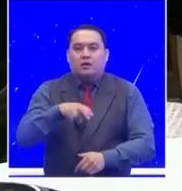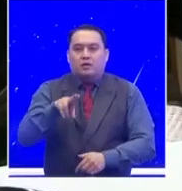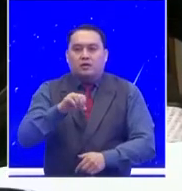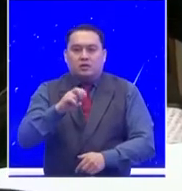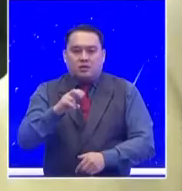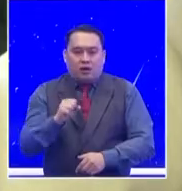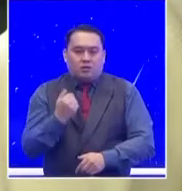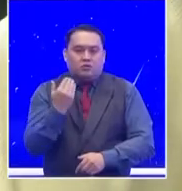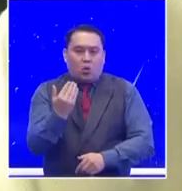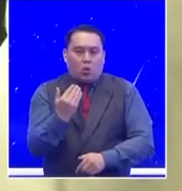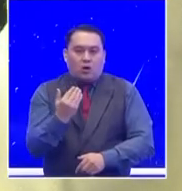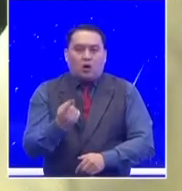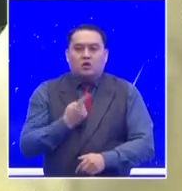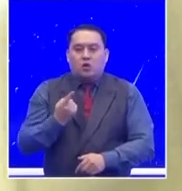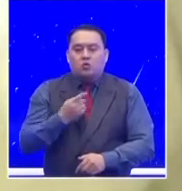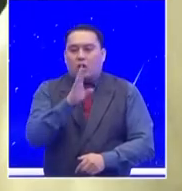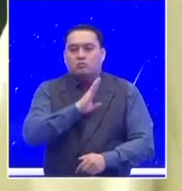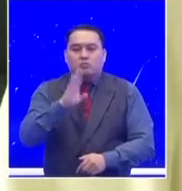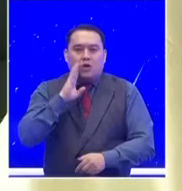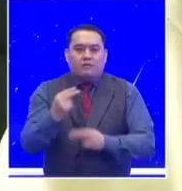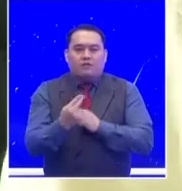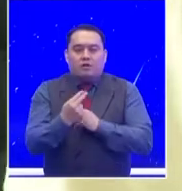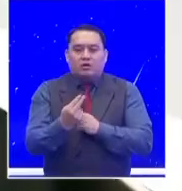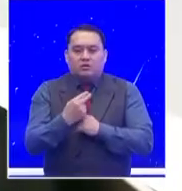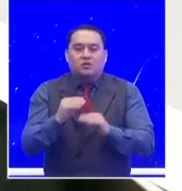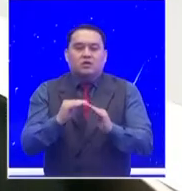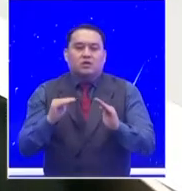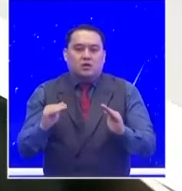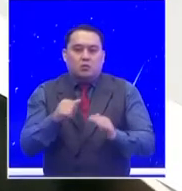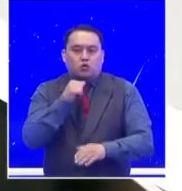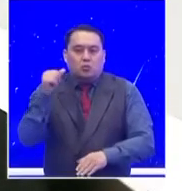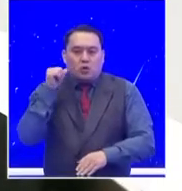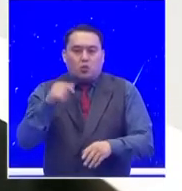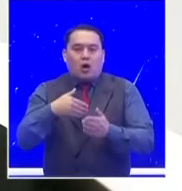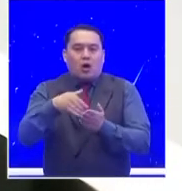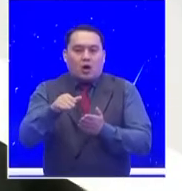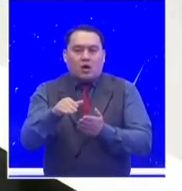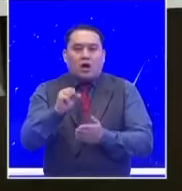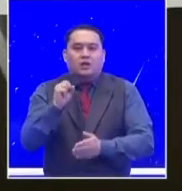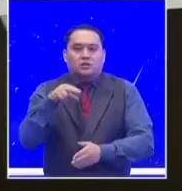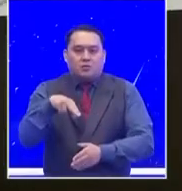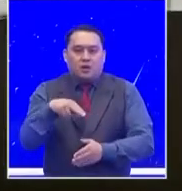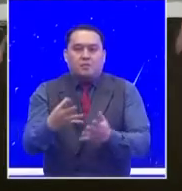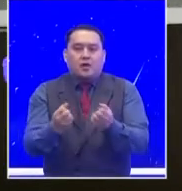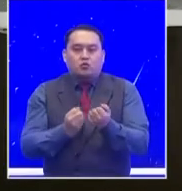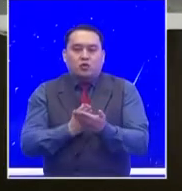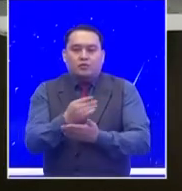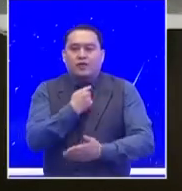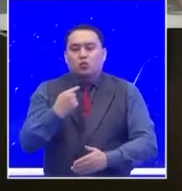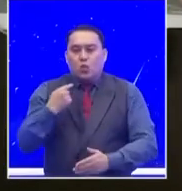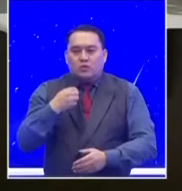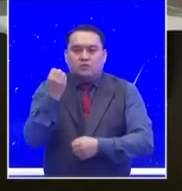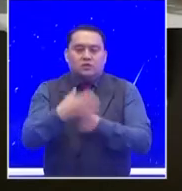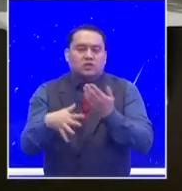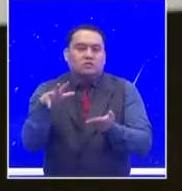одна из них. Она – одинокая мама, воспитывающая двух малолетних детей. В прошлом году, отказавшись от АСП и получив направление Талдыкурганского